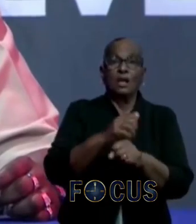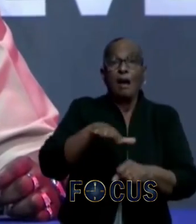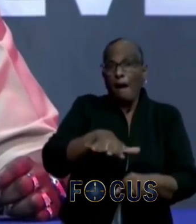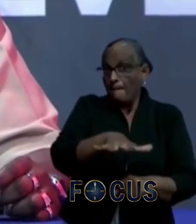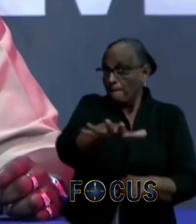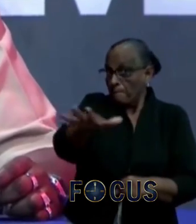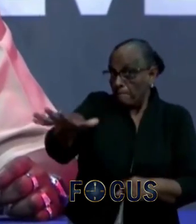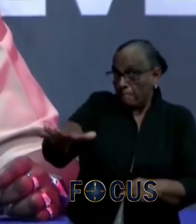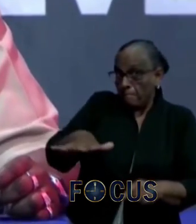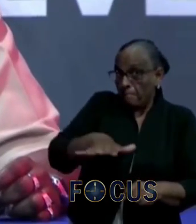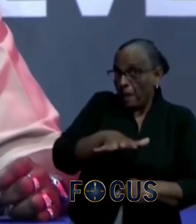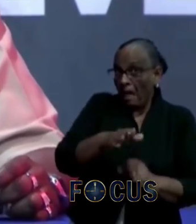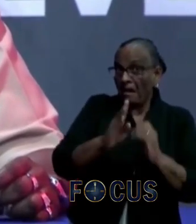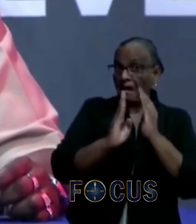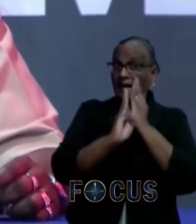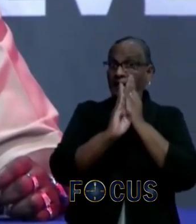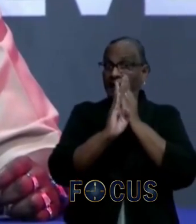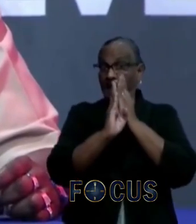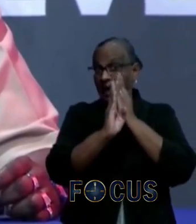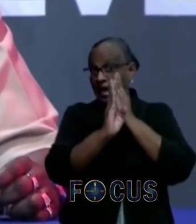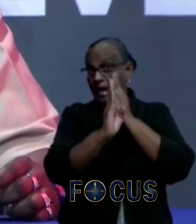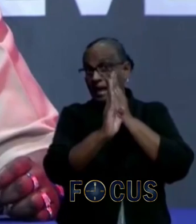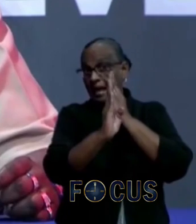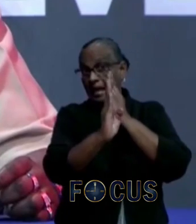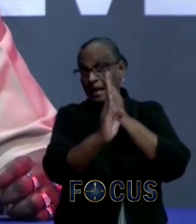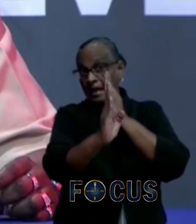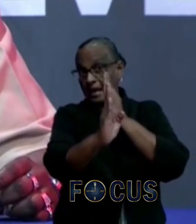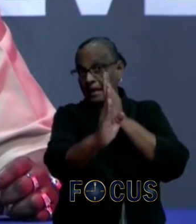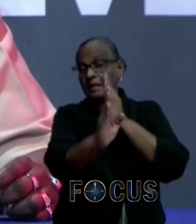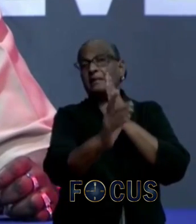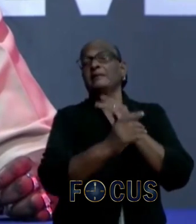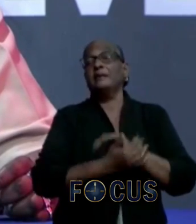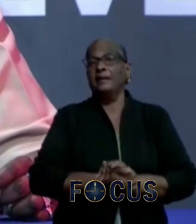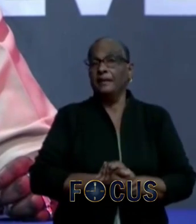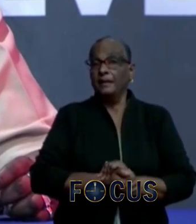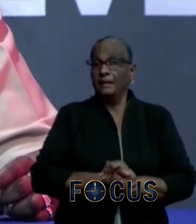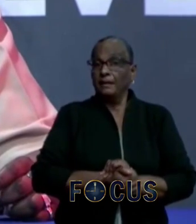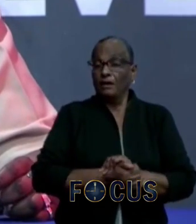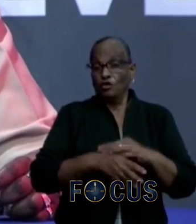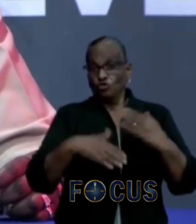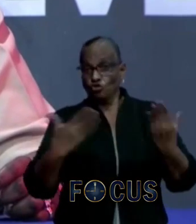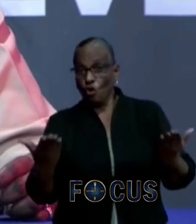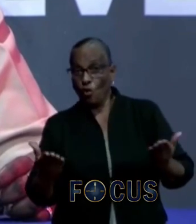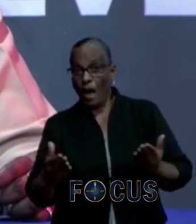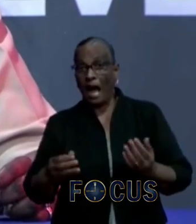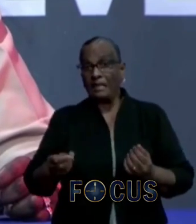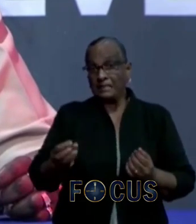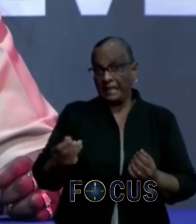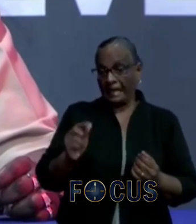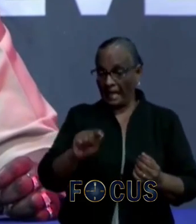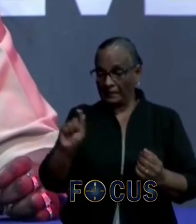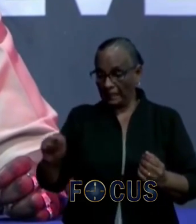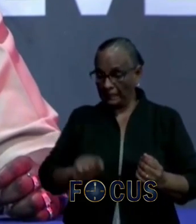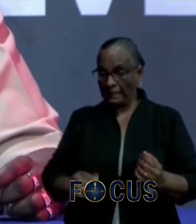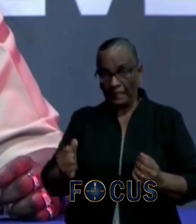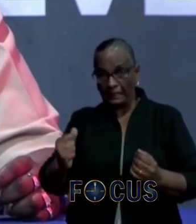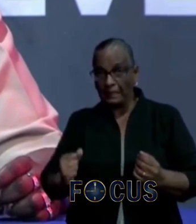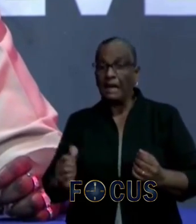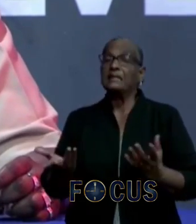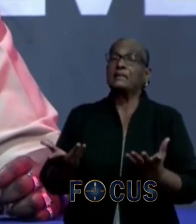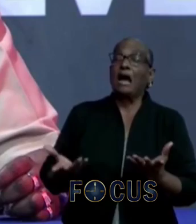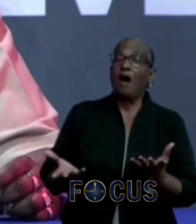Plekken waar er rijvorming kan ontstaan, zoals kassa's, toiletten,